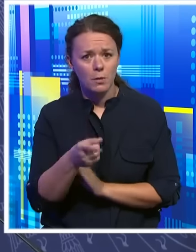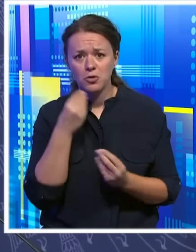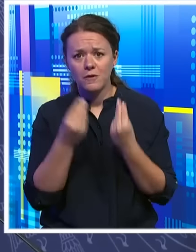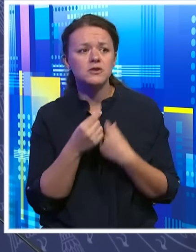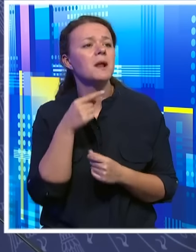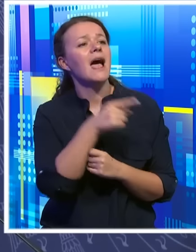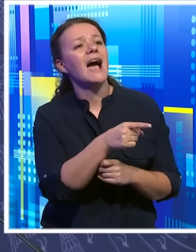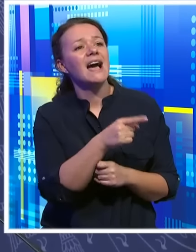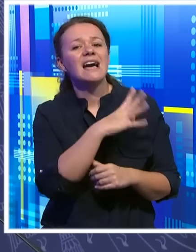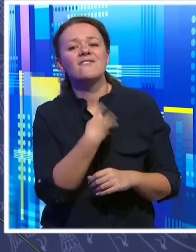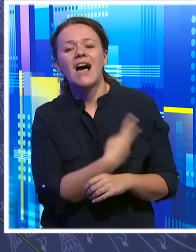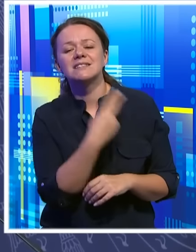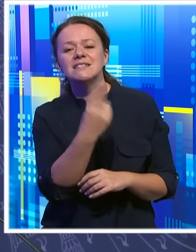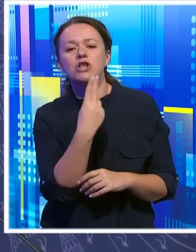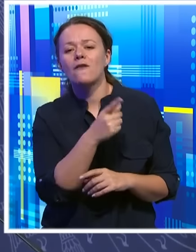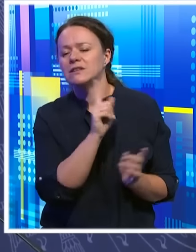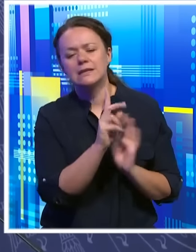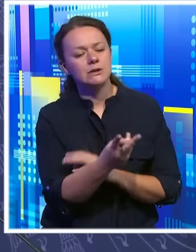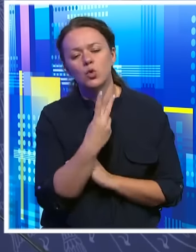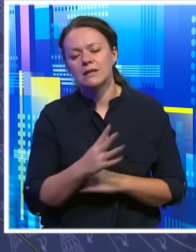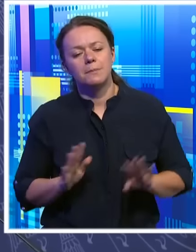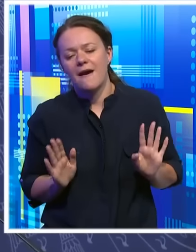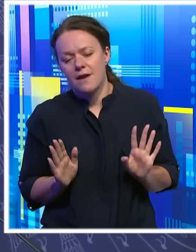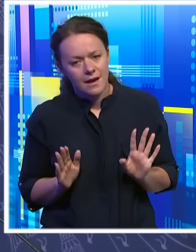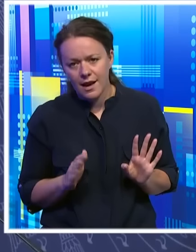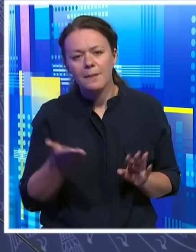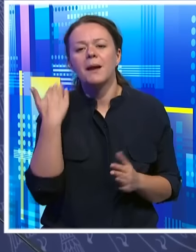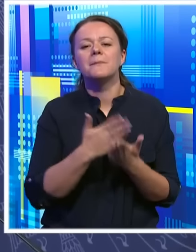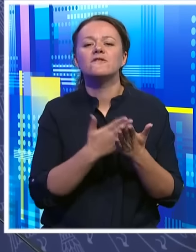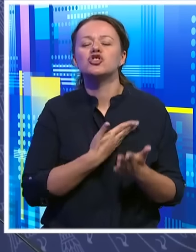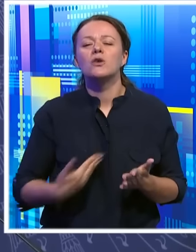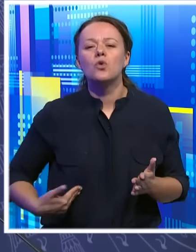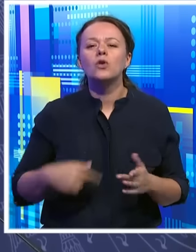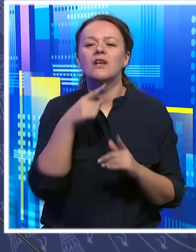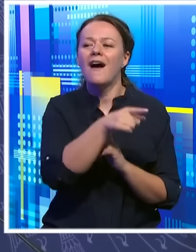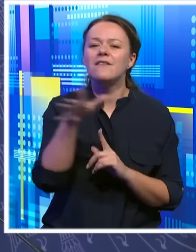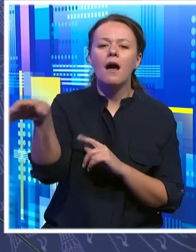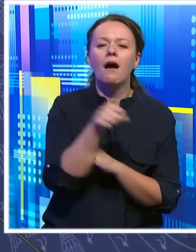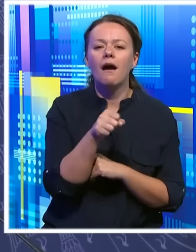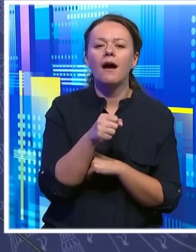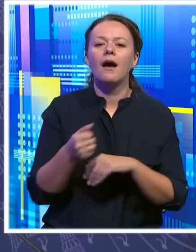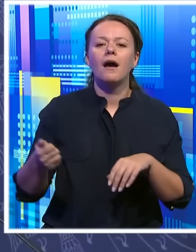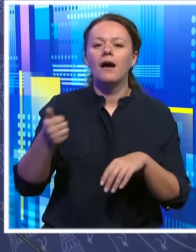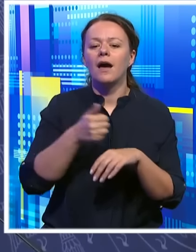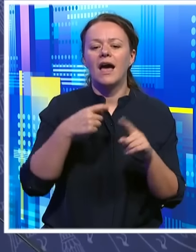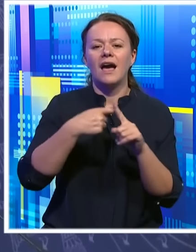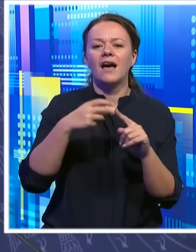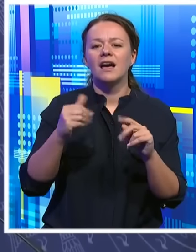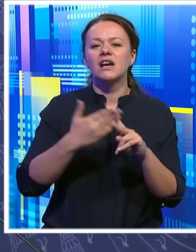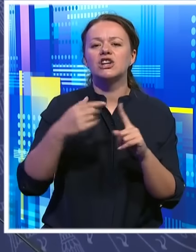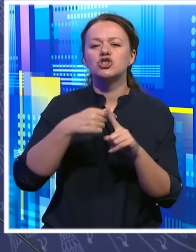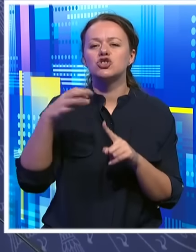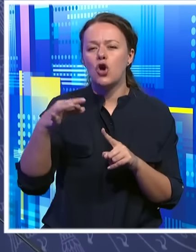nas prevarili, imali su prosto pametnija politička rukovodstva u bivšoj Jugoslaviji, doveli su Krško na svoju granicu i danas oni